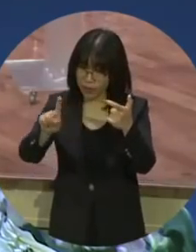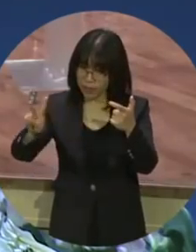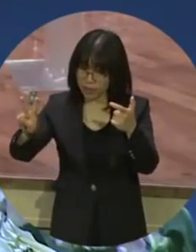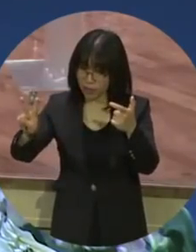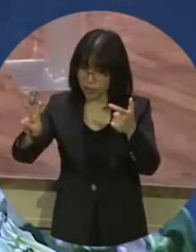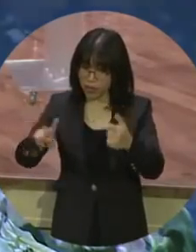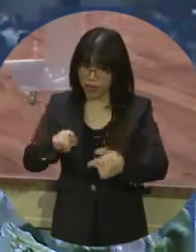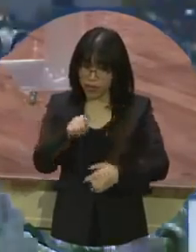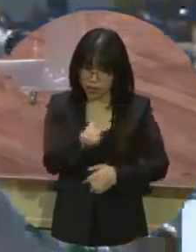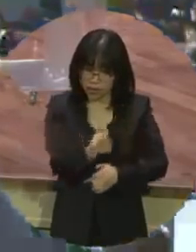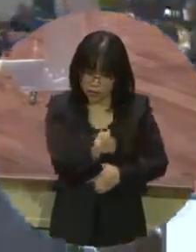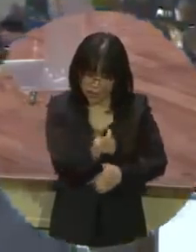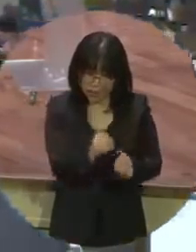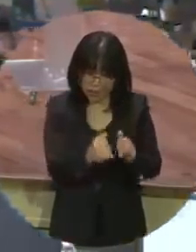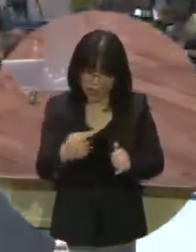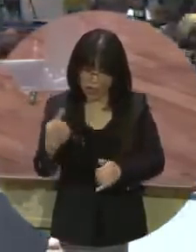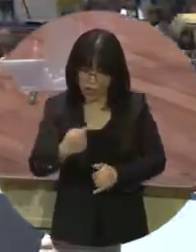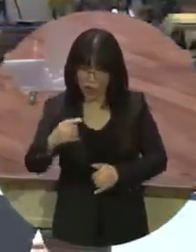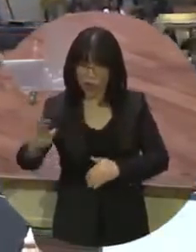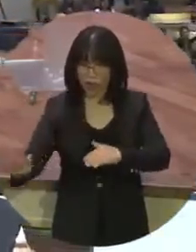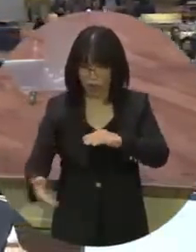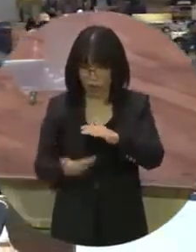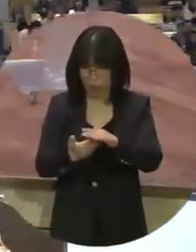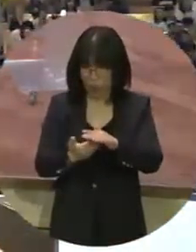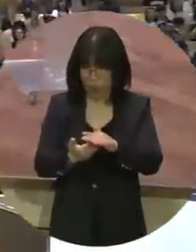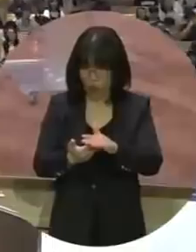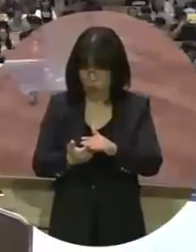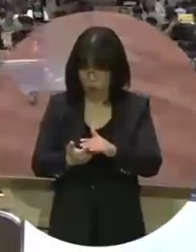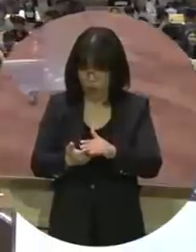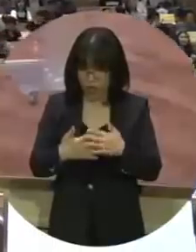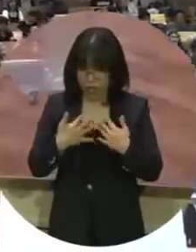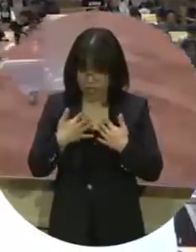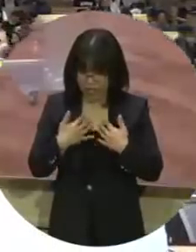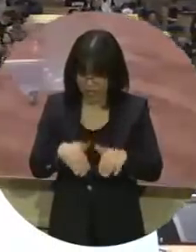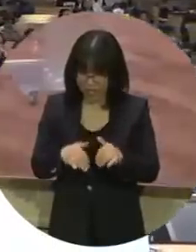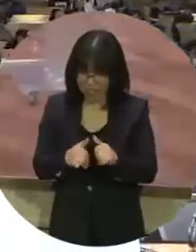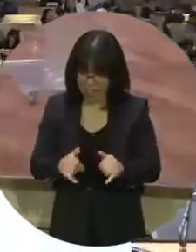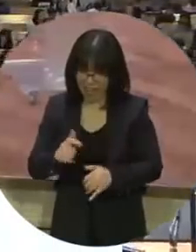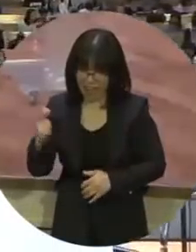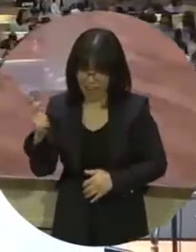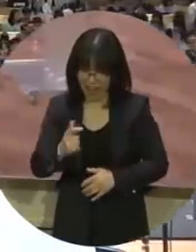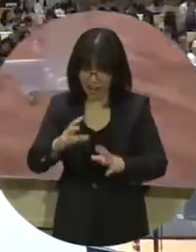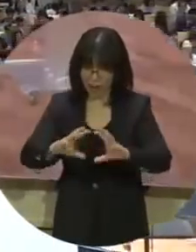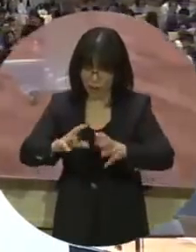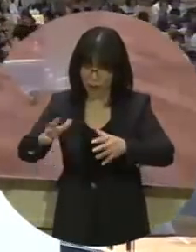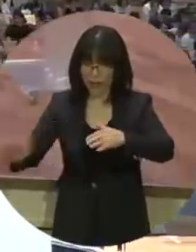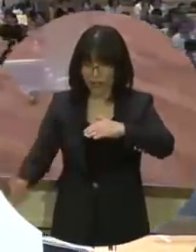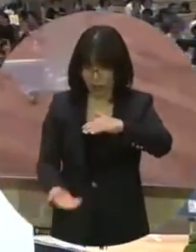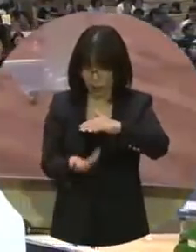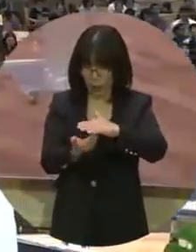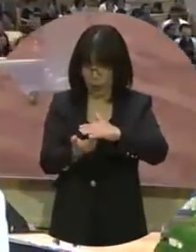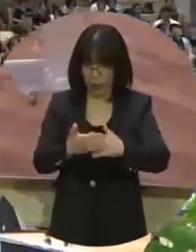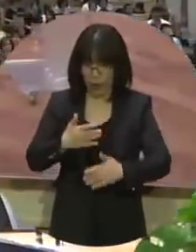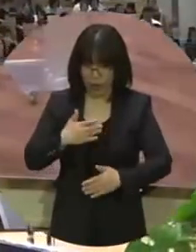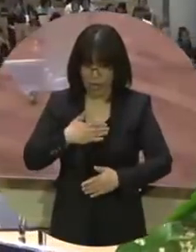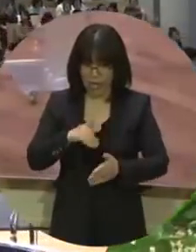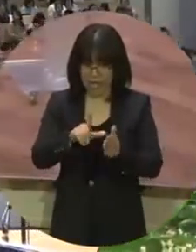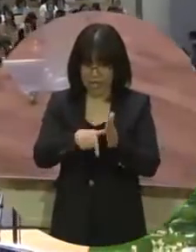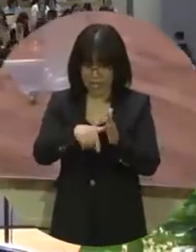자가 천을 이루고 그 약한 자가 강국을 이룰 것이다. 때가 되면 나 여호와가 속히 이룰